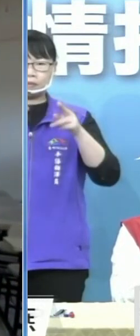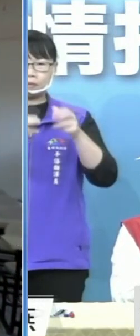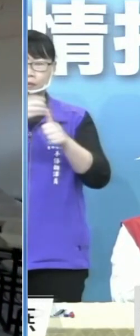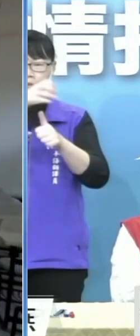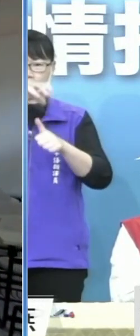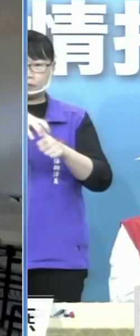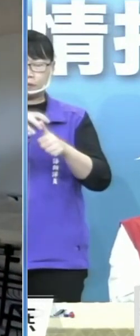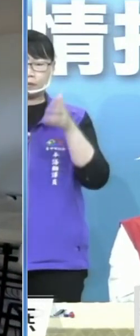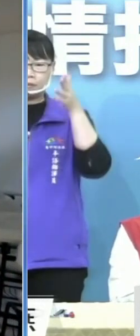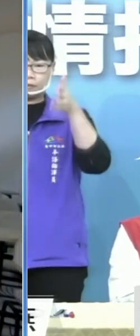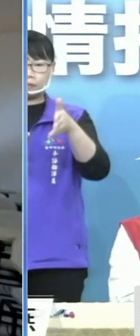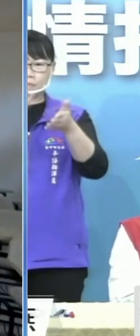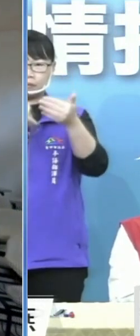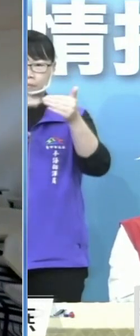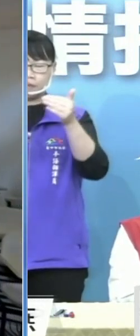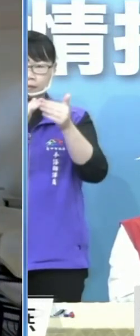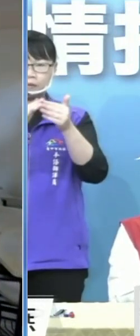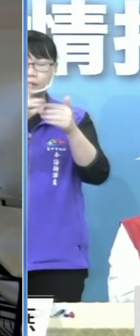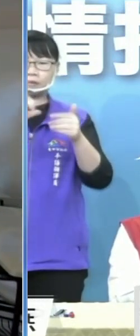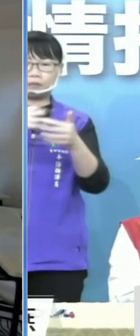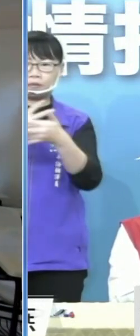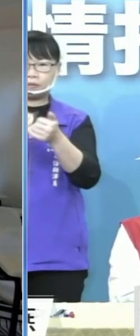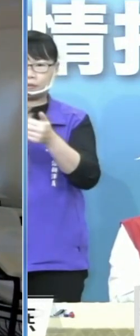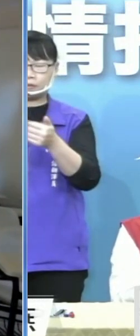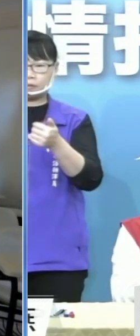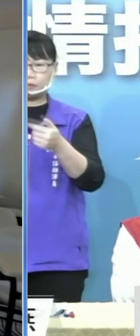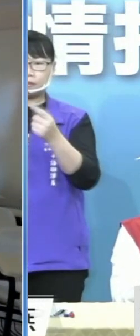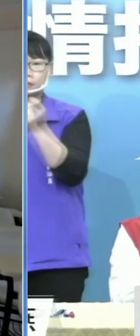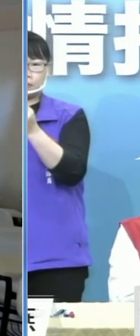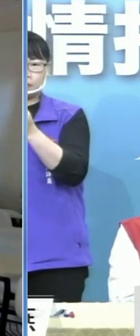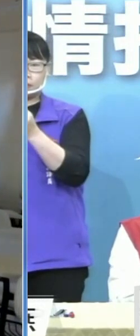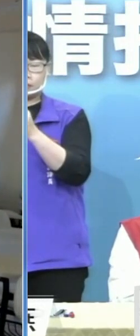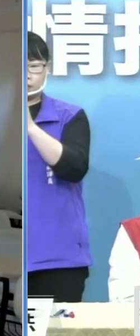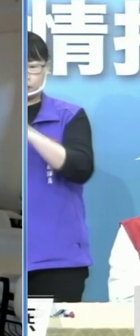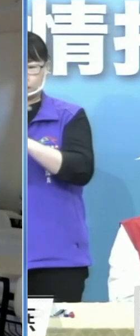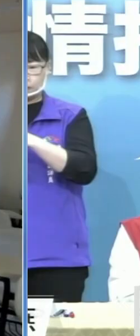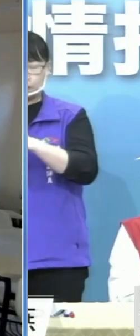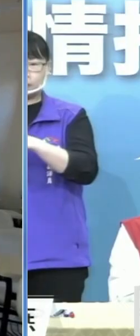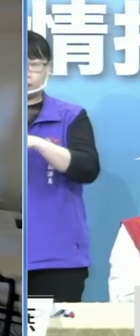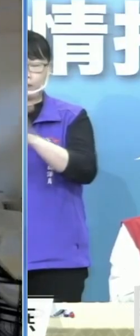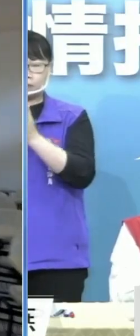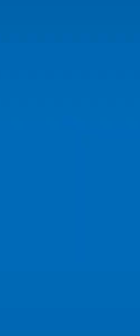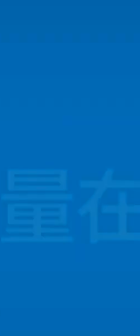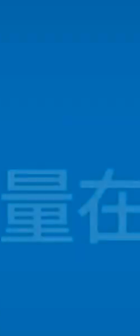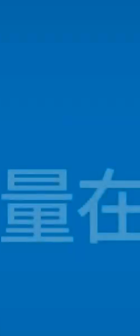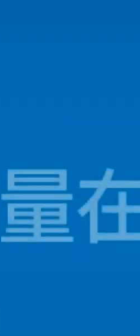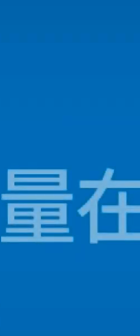校师生以及附近的居民进行快筛的一个必要性。